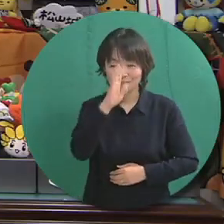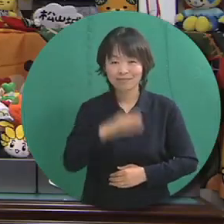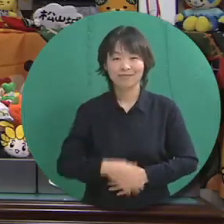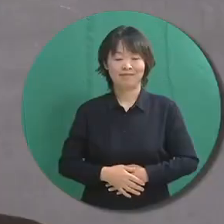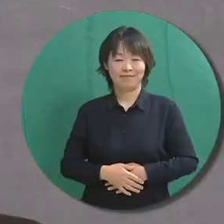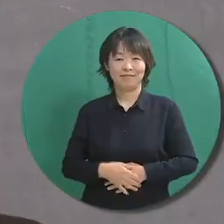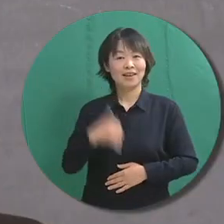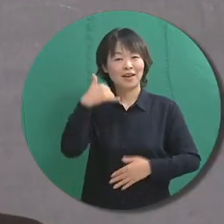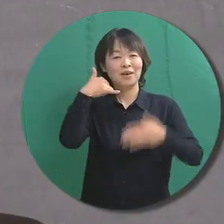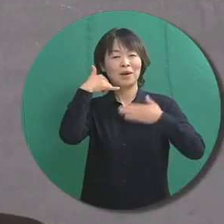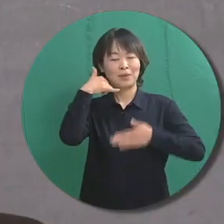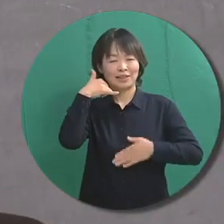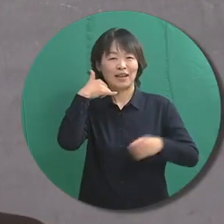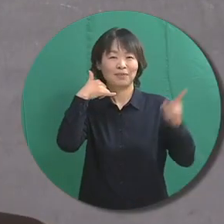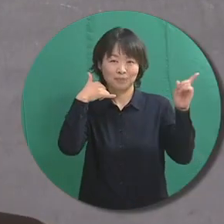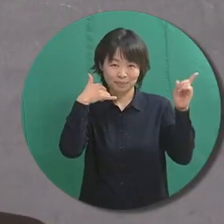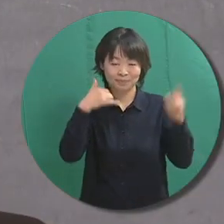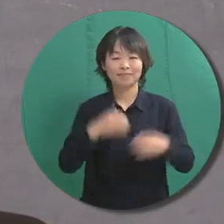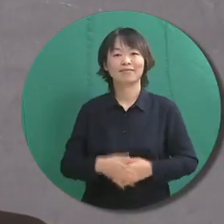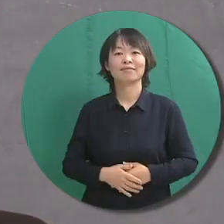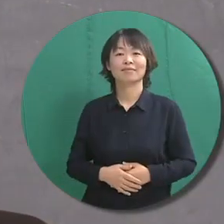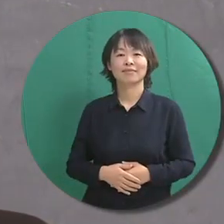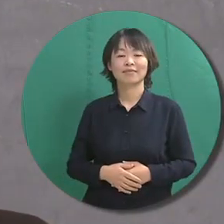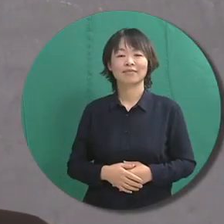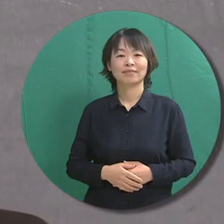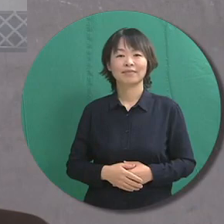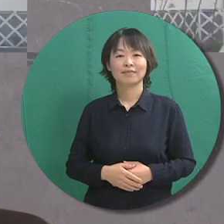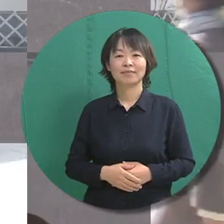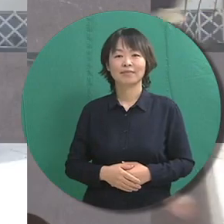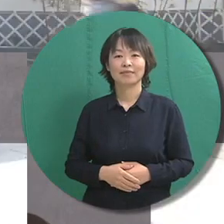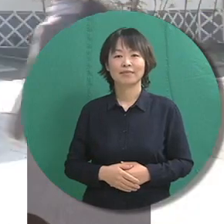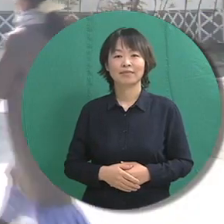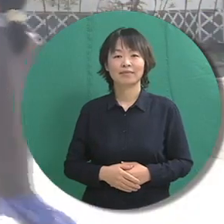れない？ わかりました、調べてきます。